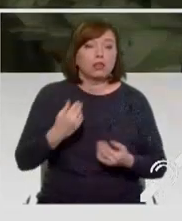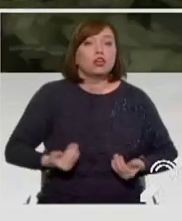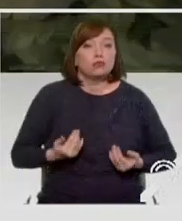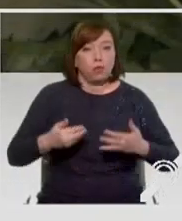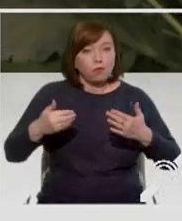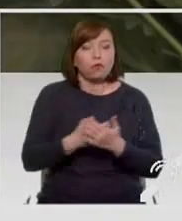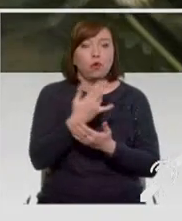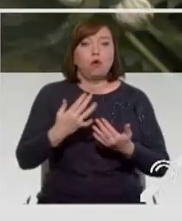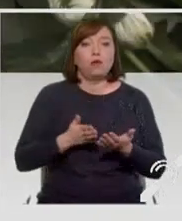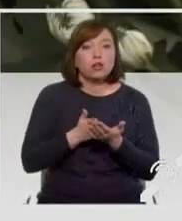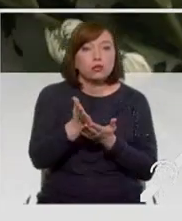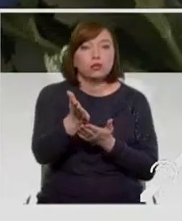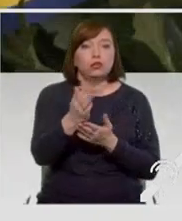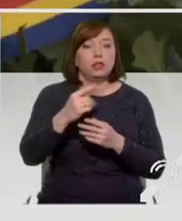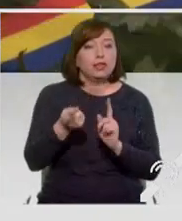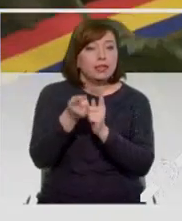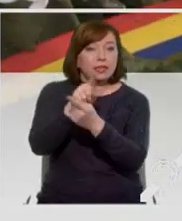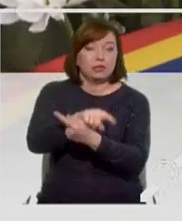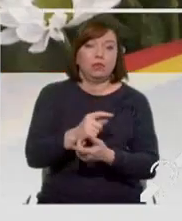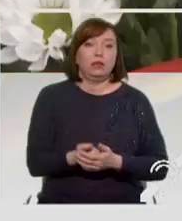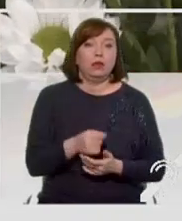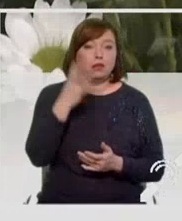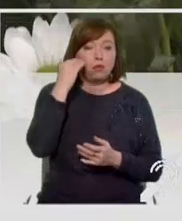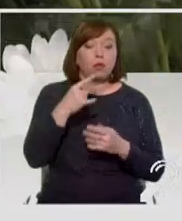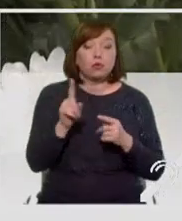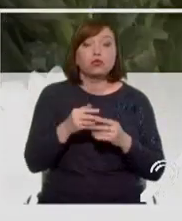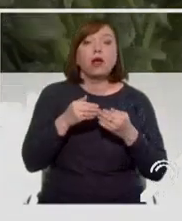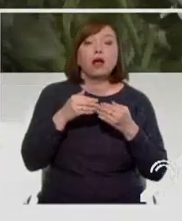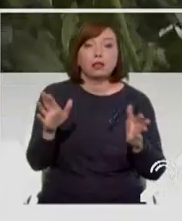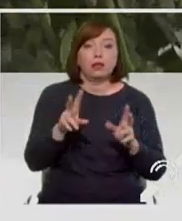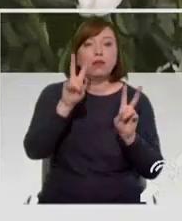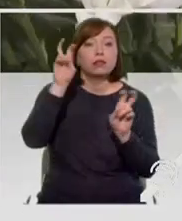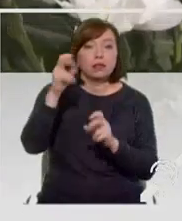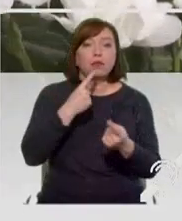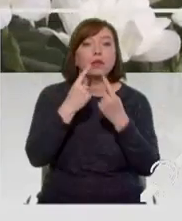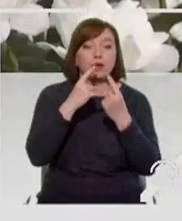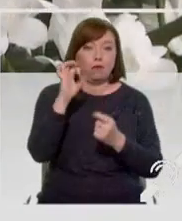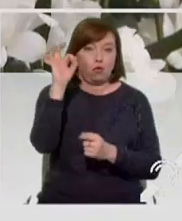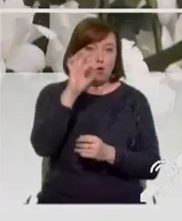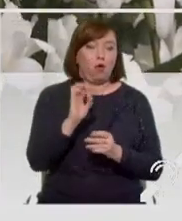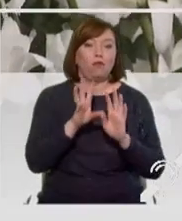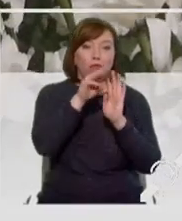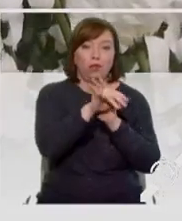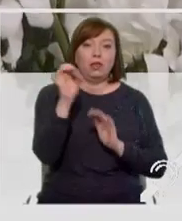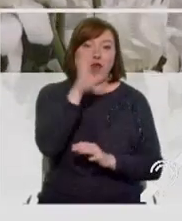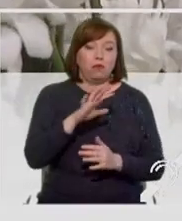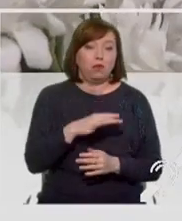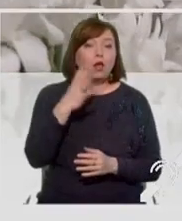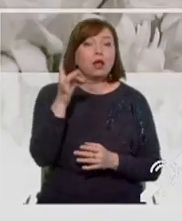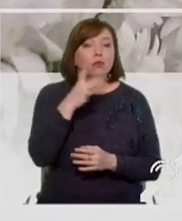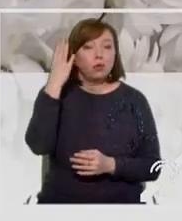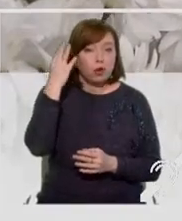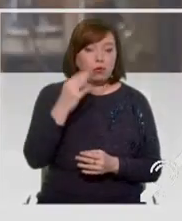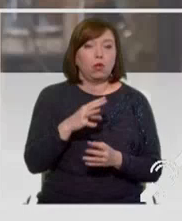paradigmă, aceea faptului că Republica Moldova deschide deja capitolul de negociere cu Uniunea Europeană. Republica Moldova este